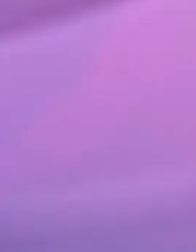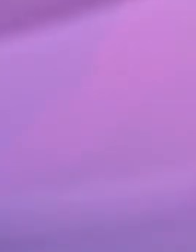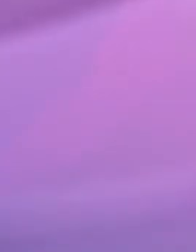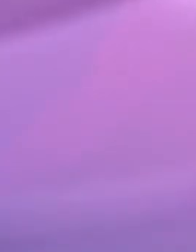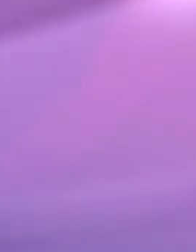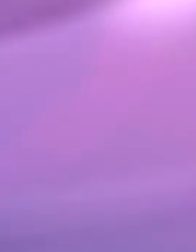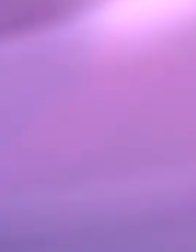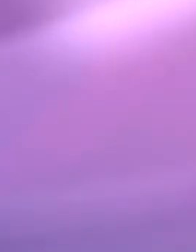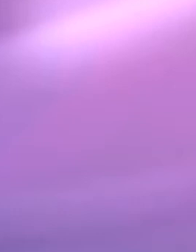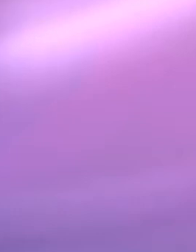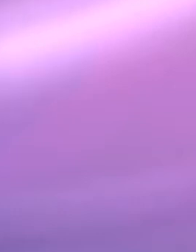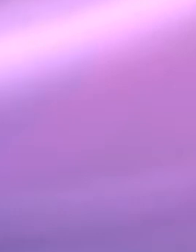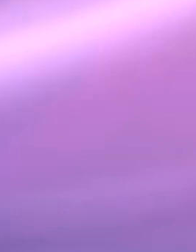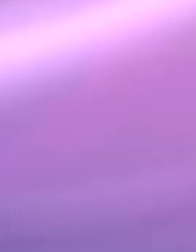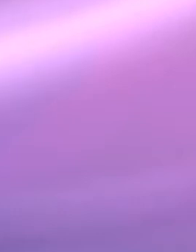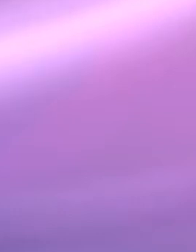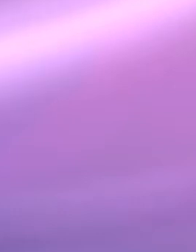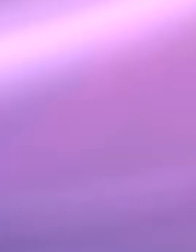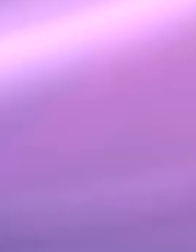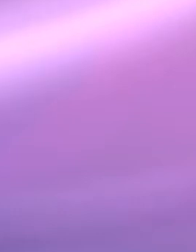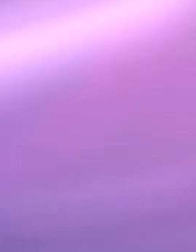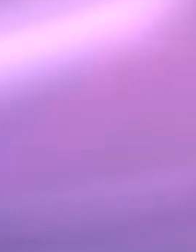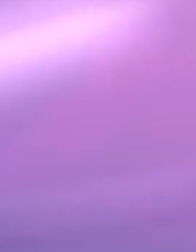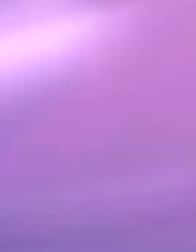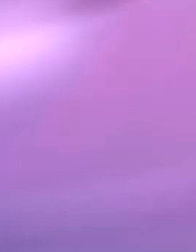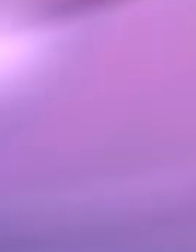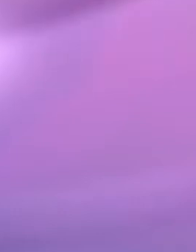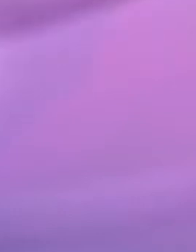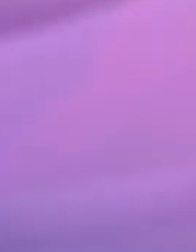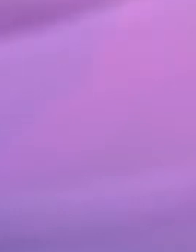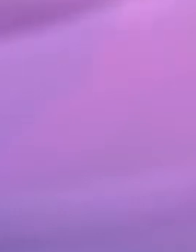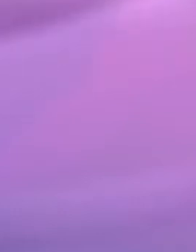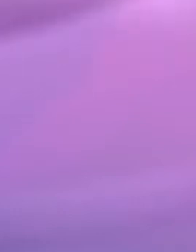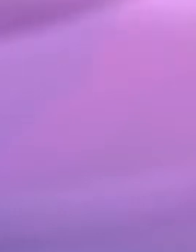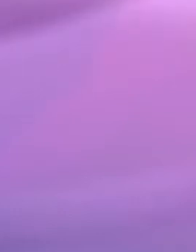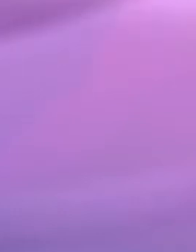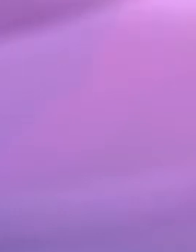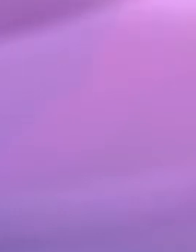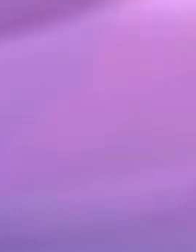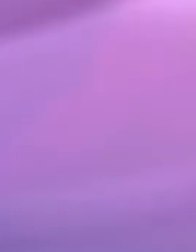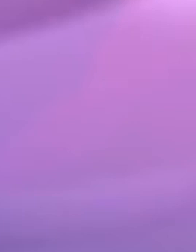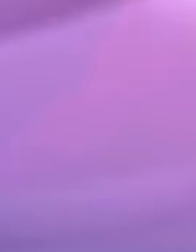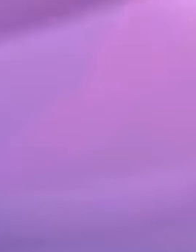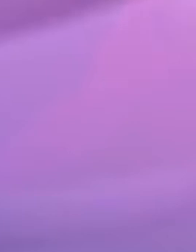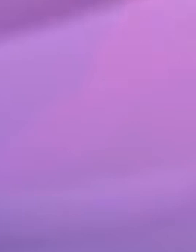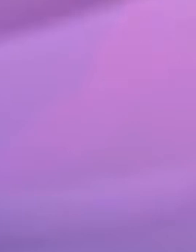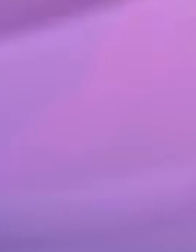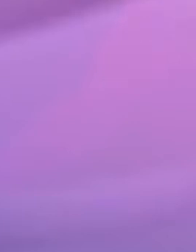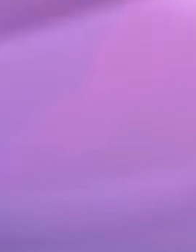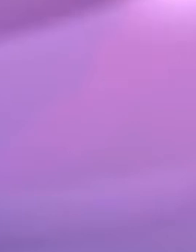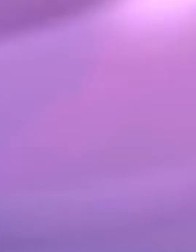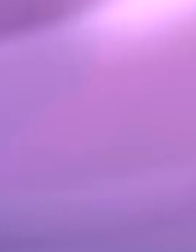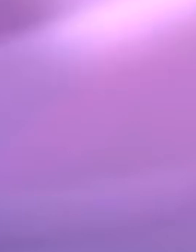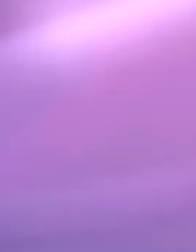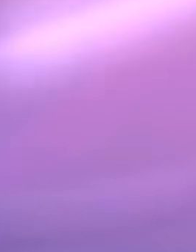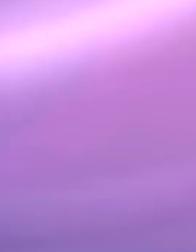และบริการเสียงบรรยายภาพท่านสามารถเลือกรับฟังได้ที่ช่องเสียงบรรยายภาพจากเครื่องรับโทรทัศน์ในระบบดิ